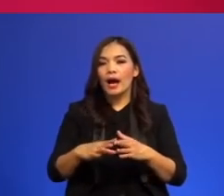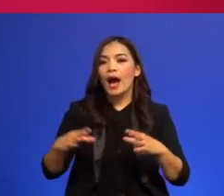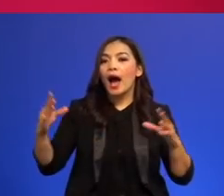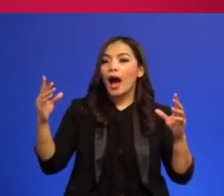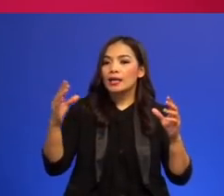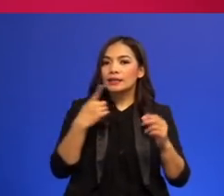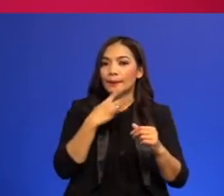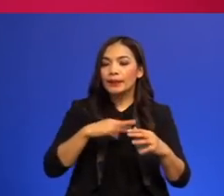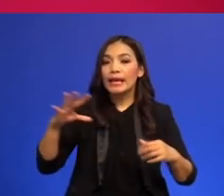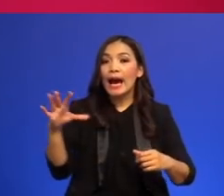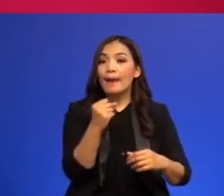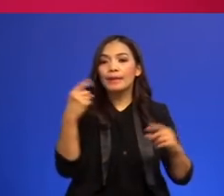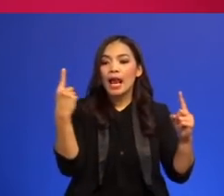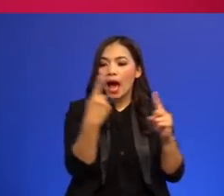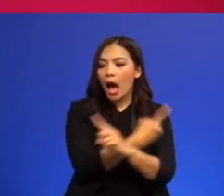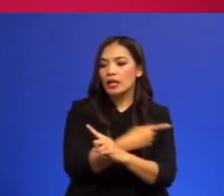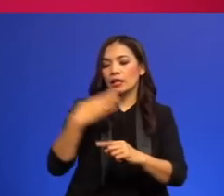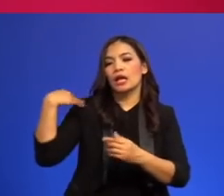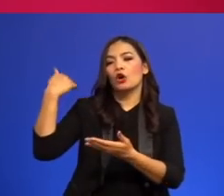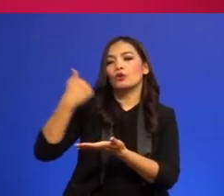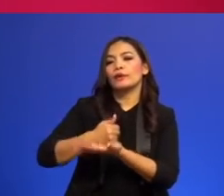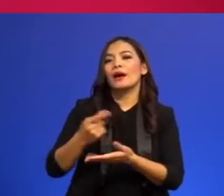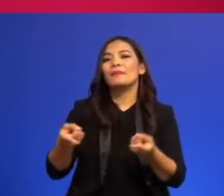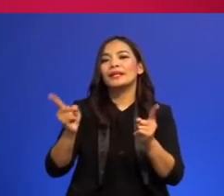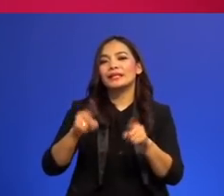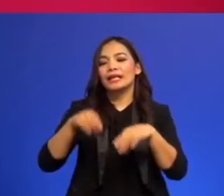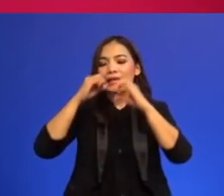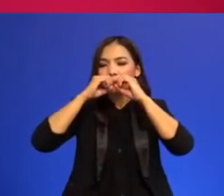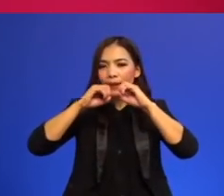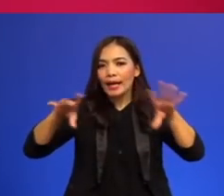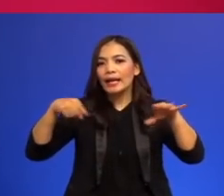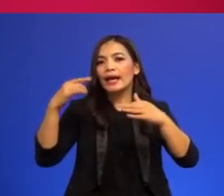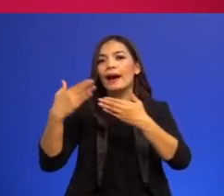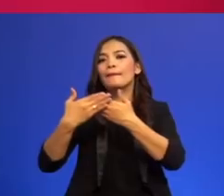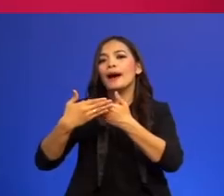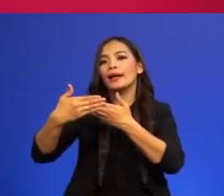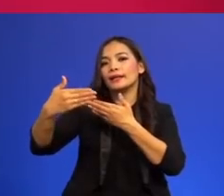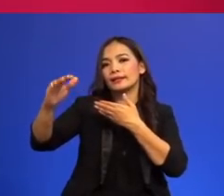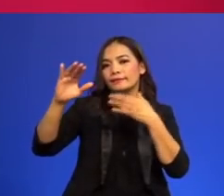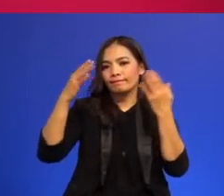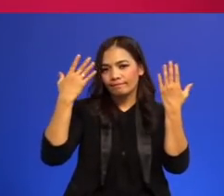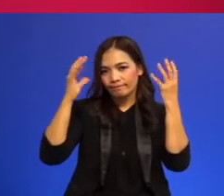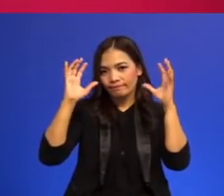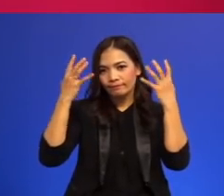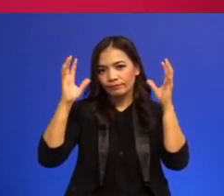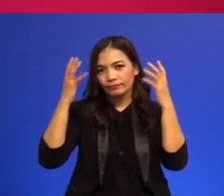jawab itu dan menganggapnya sebagai berkat abadi. Anda boleh tepuk tangan.